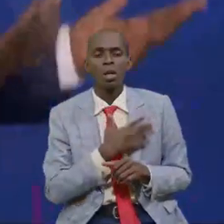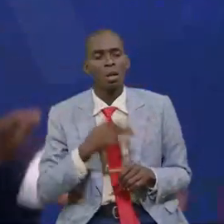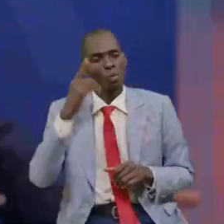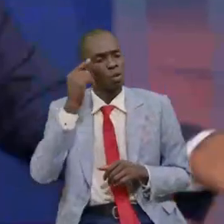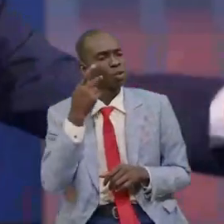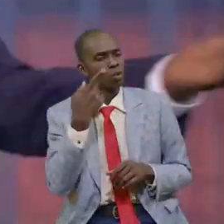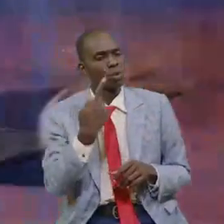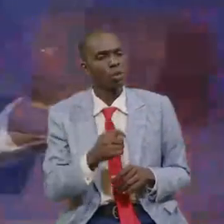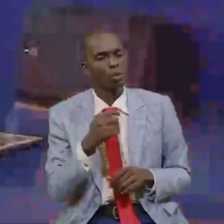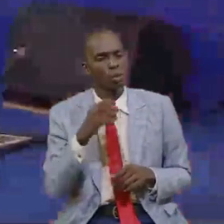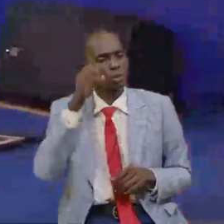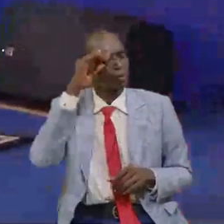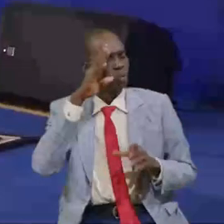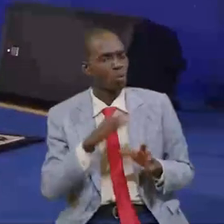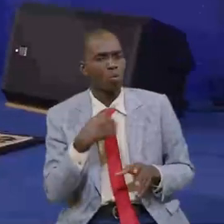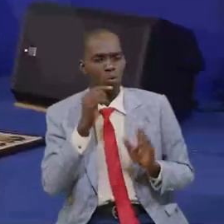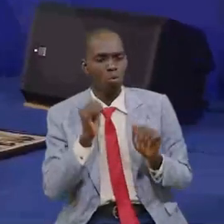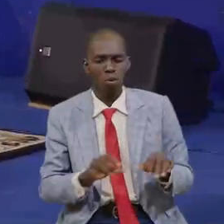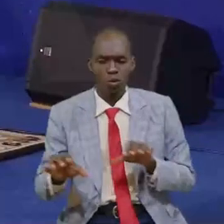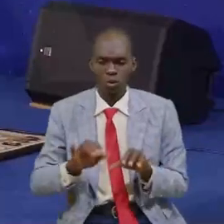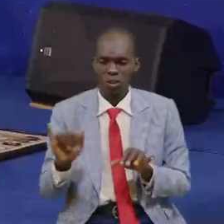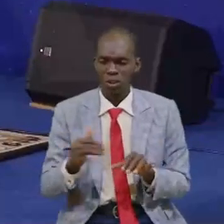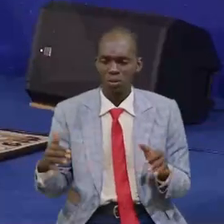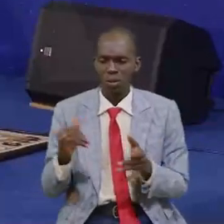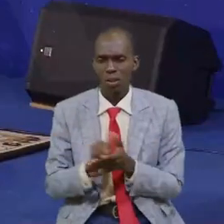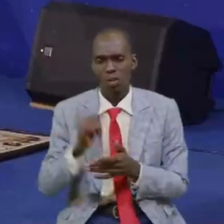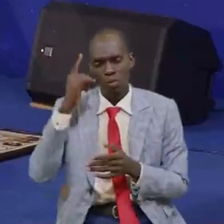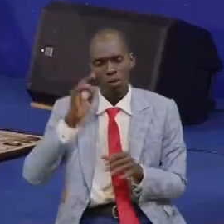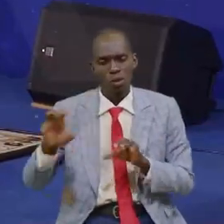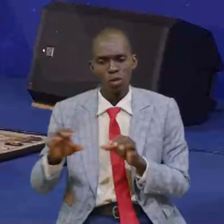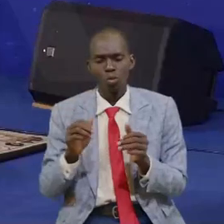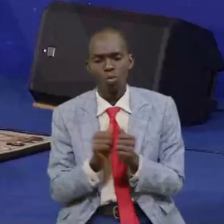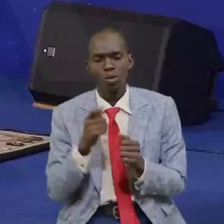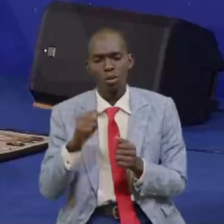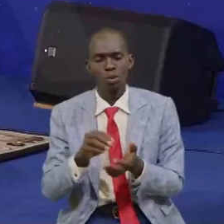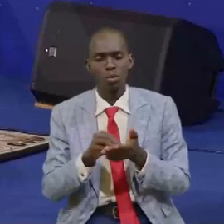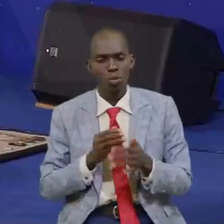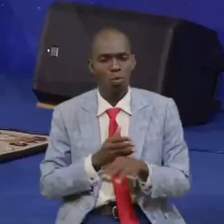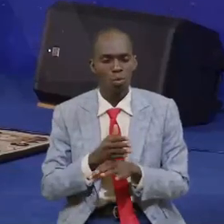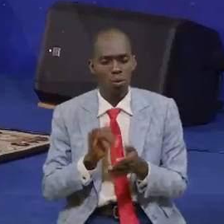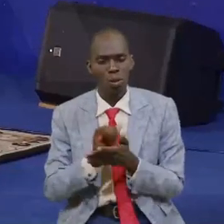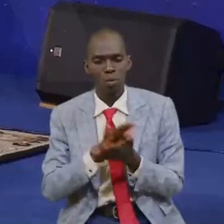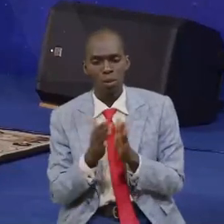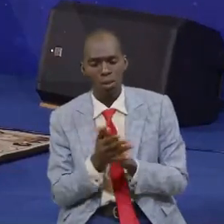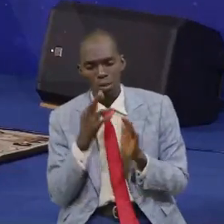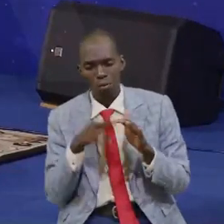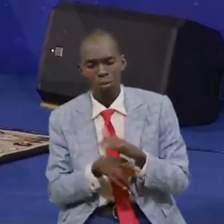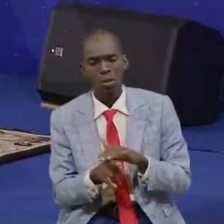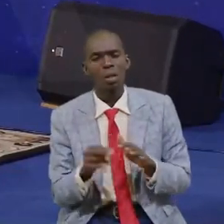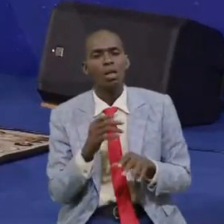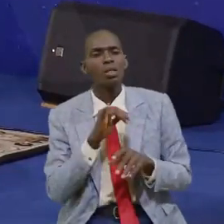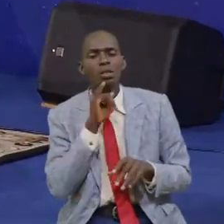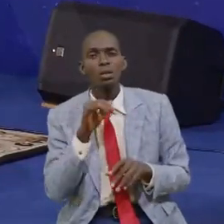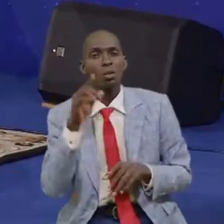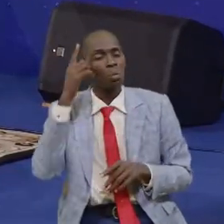et reproduire les miracles que la Vierge avait accomplis. Il n'a pas regardé les magiciens, il avait les yeux sur son Dieu, comme